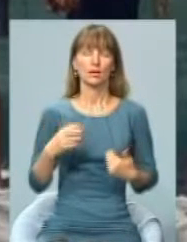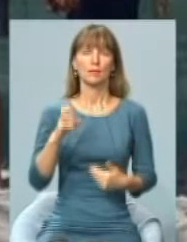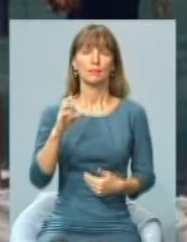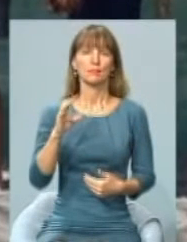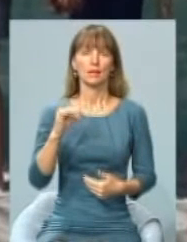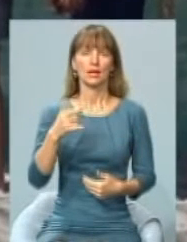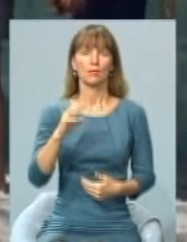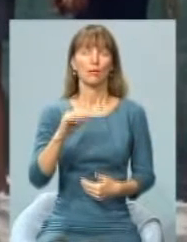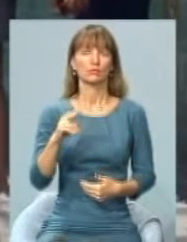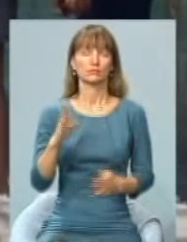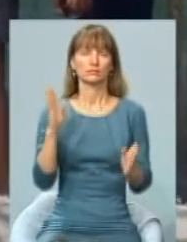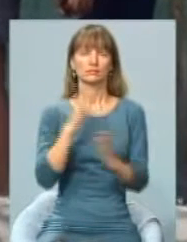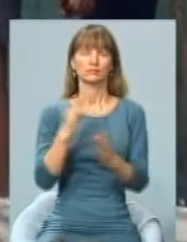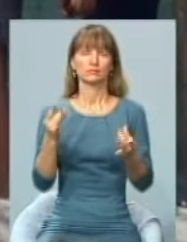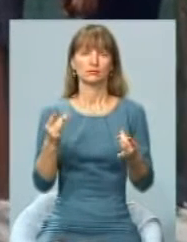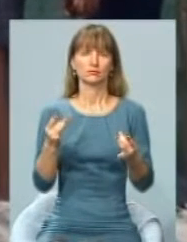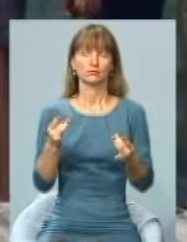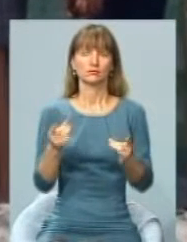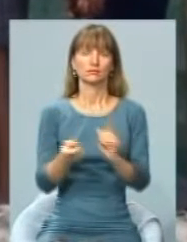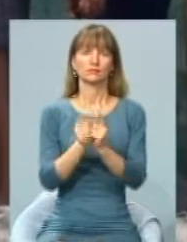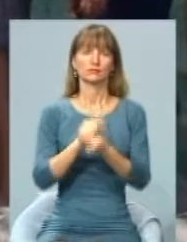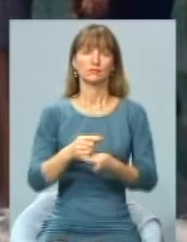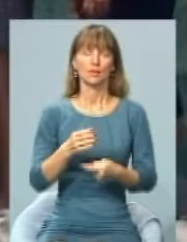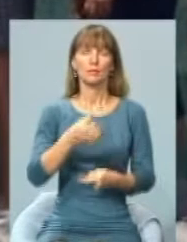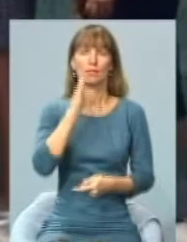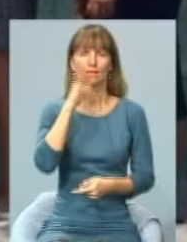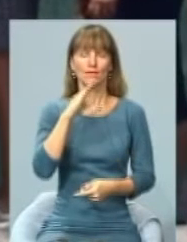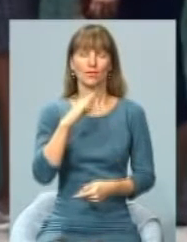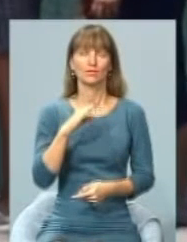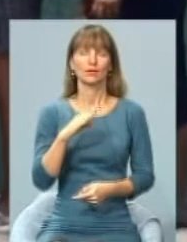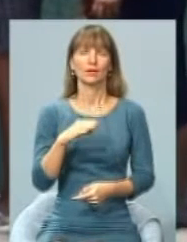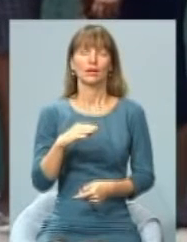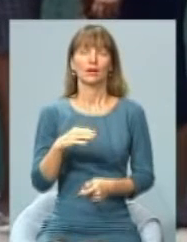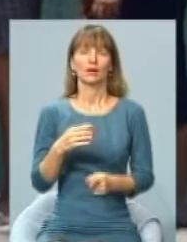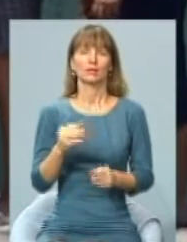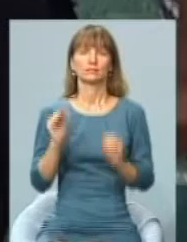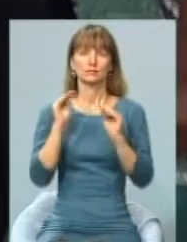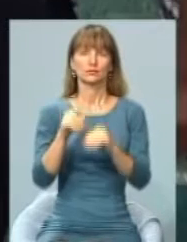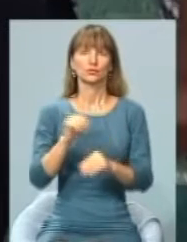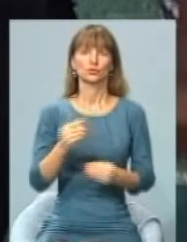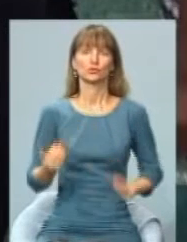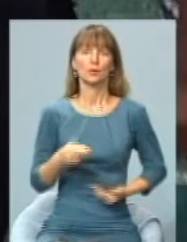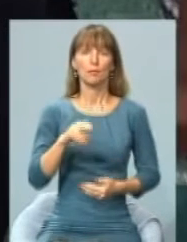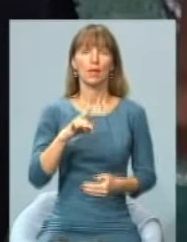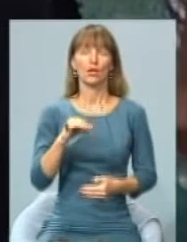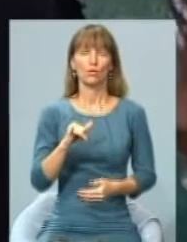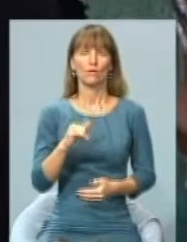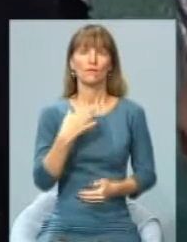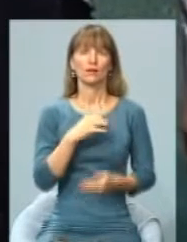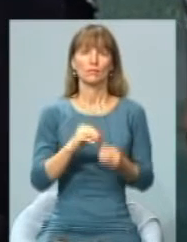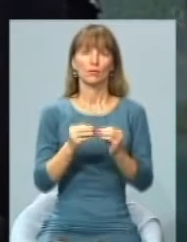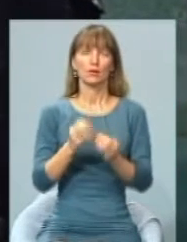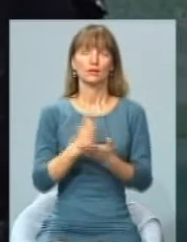здатний перетворювати атмосферну вологу в питну воду. Передумовою такого винаходу стало те, що для жителів Перу основною проблемою